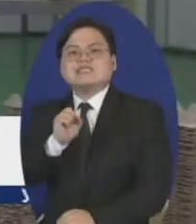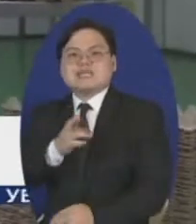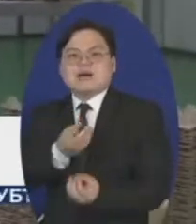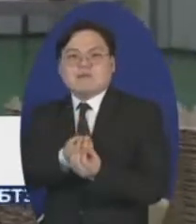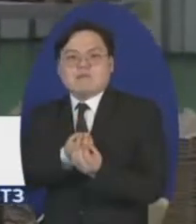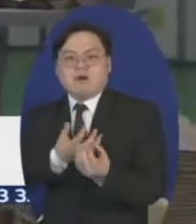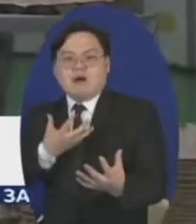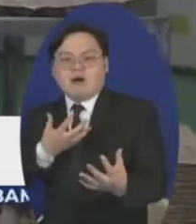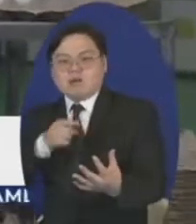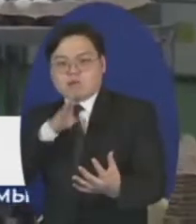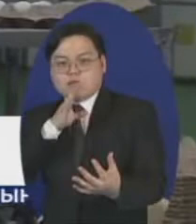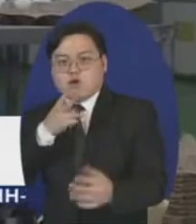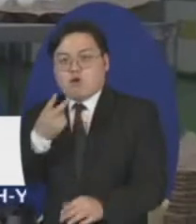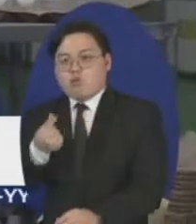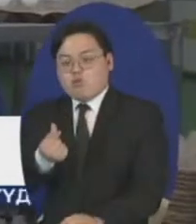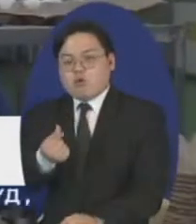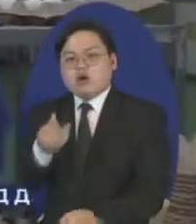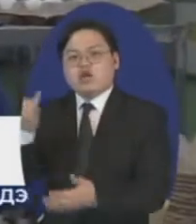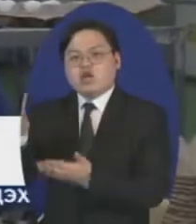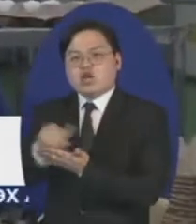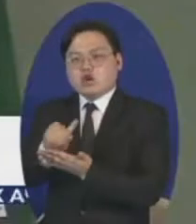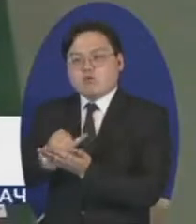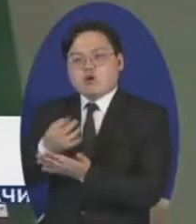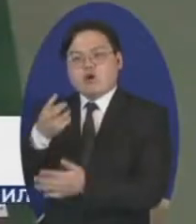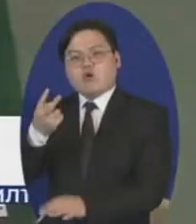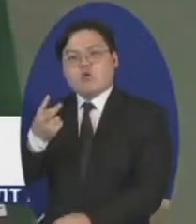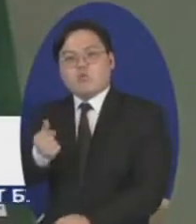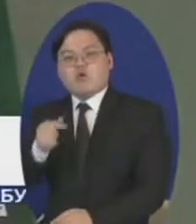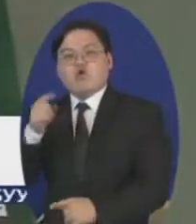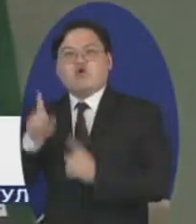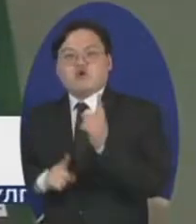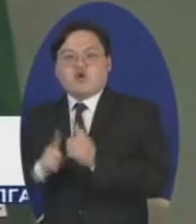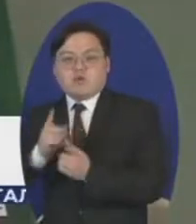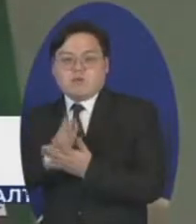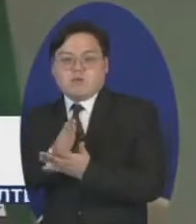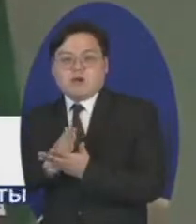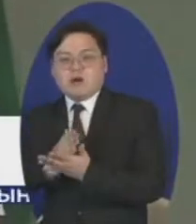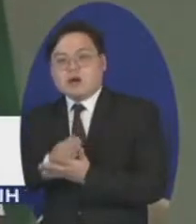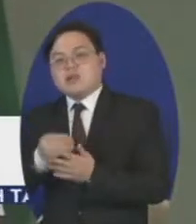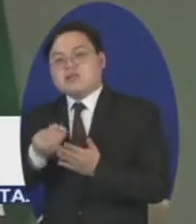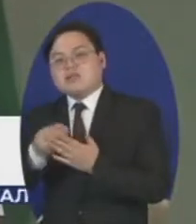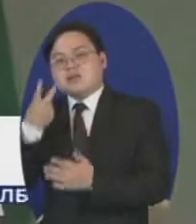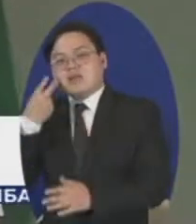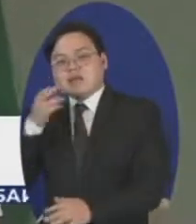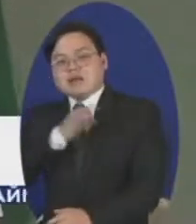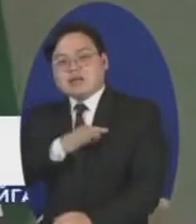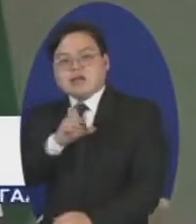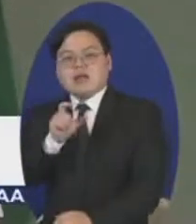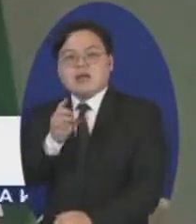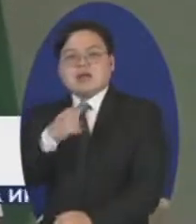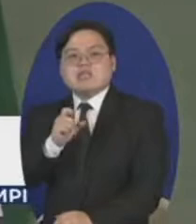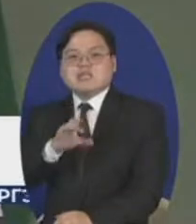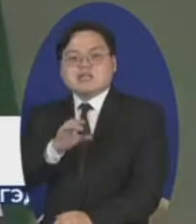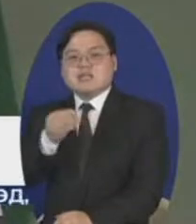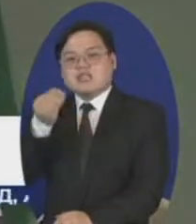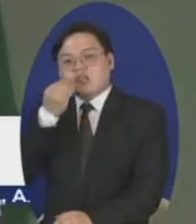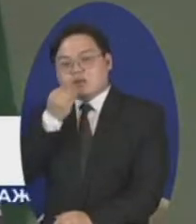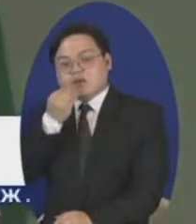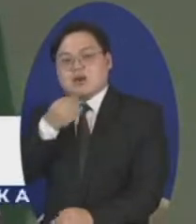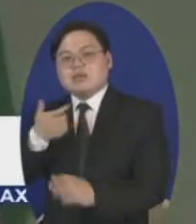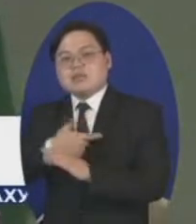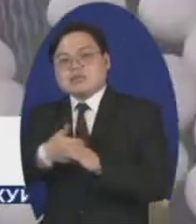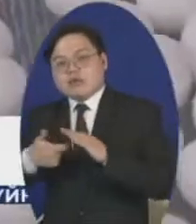авна. Харин үнийн хувьд импортын өндөгтэй өрсөлдөж байна. Хэрвээ шуун ажхууд түгээмэл ашигладаг эрдэстэй жилийн татварыг хөнгөлж